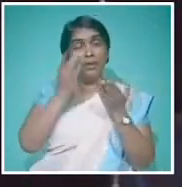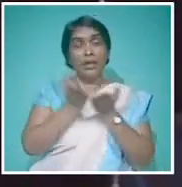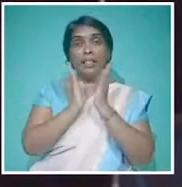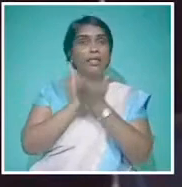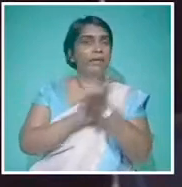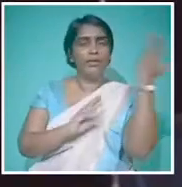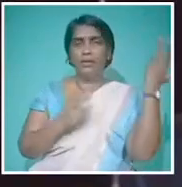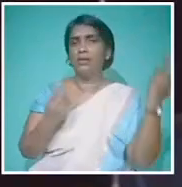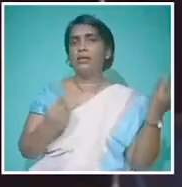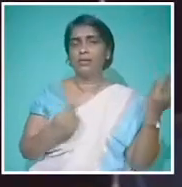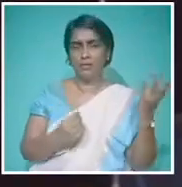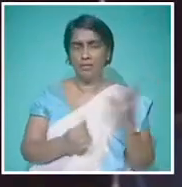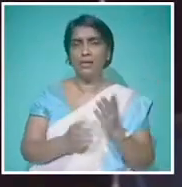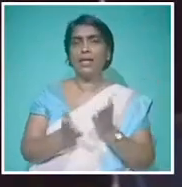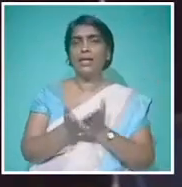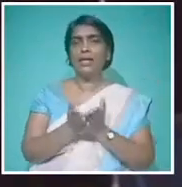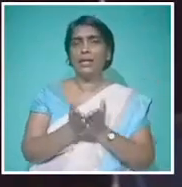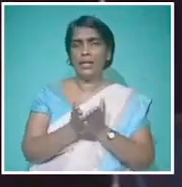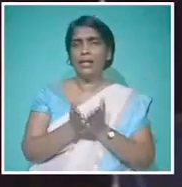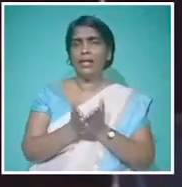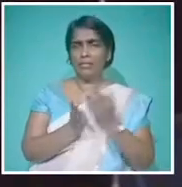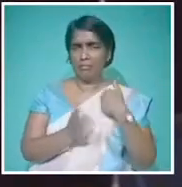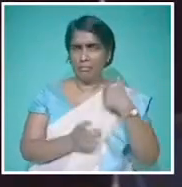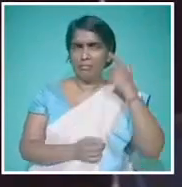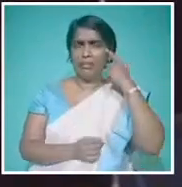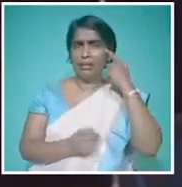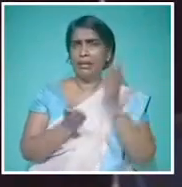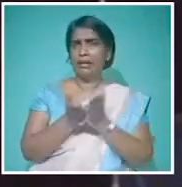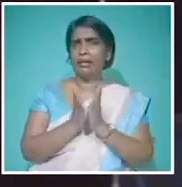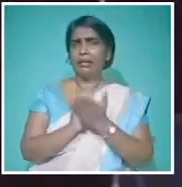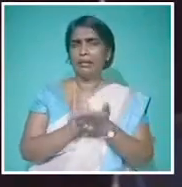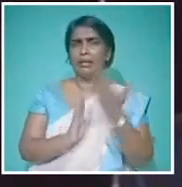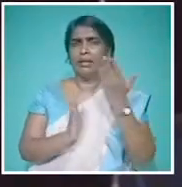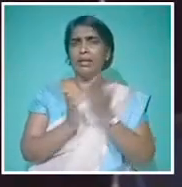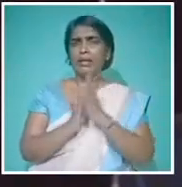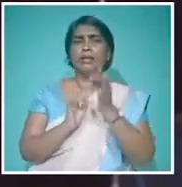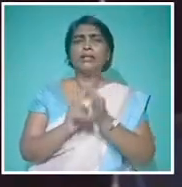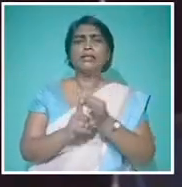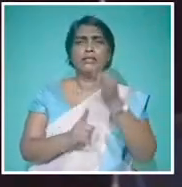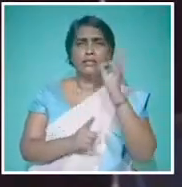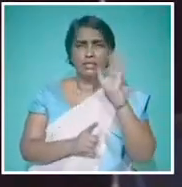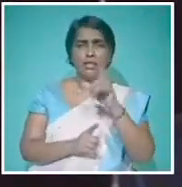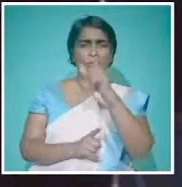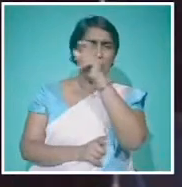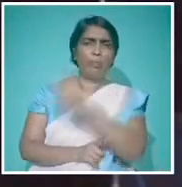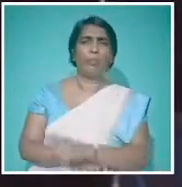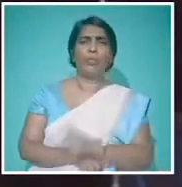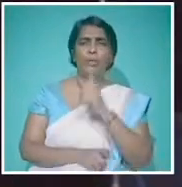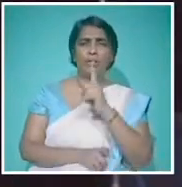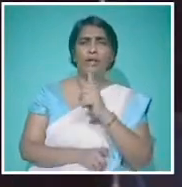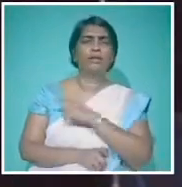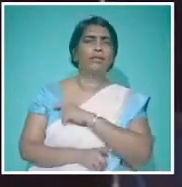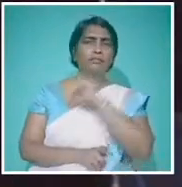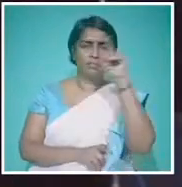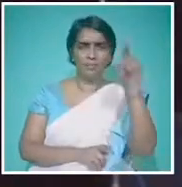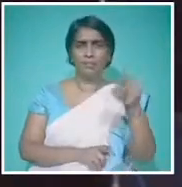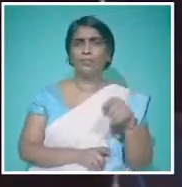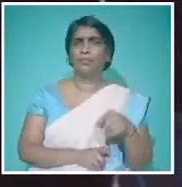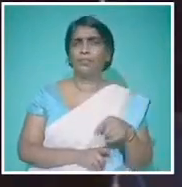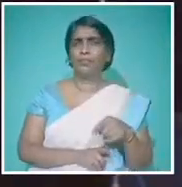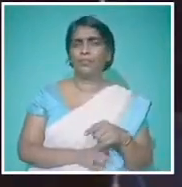ගියේ නැහැ. ඉන්දියාව මං හිතන්නේ මට දන්න විදිහට ඉන්දියාවේ යව්වේ ඉන්දියාවේ ජනාධිපතිගේ නියෝජිතෙක්. මේකේ